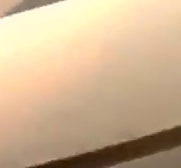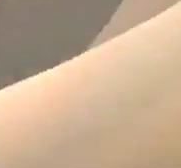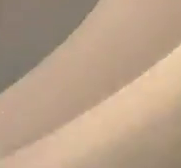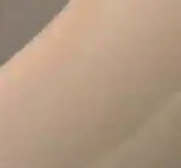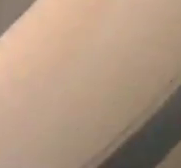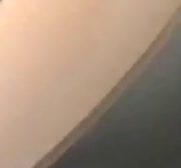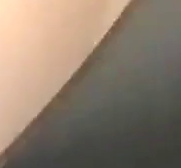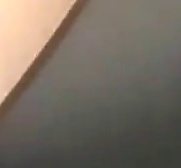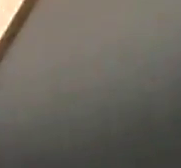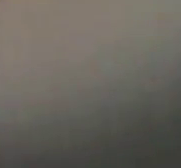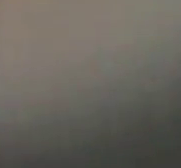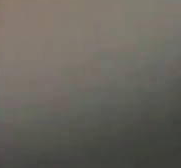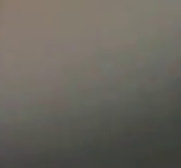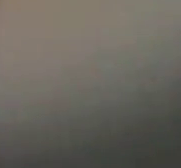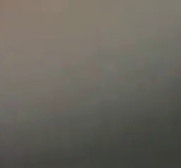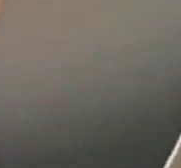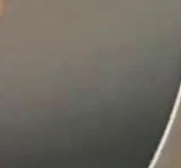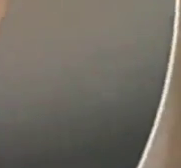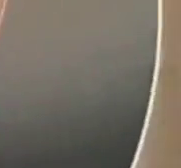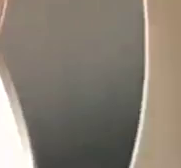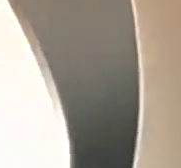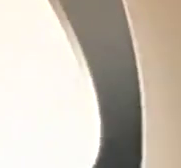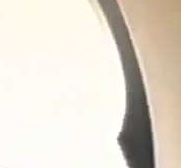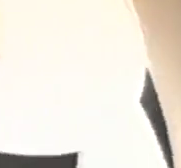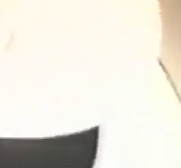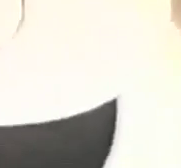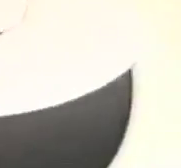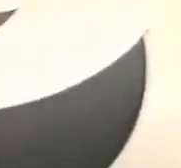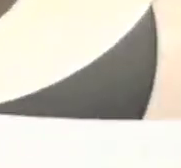-parti t-Talajkla u ma l-kandidat independent t-Tonjo Merċija.